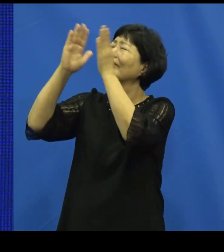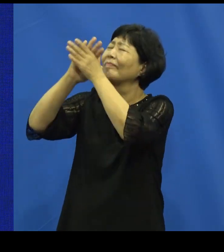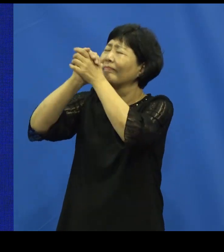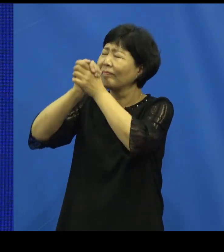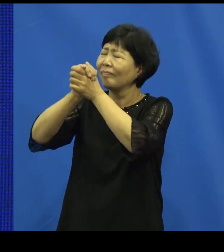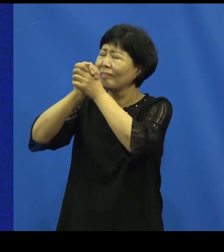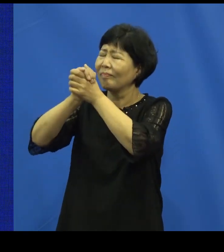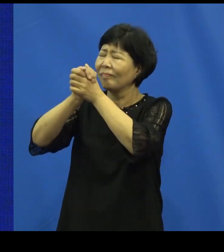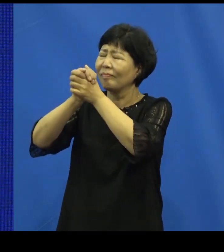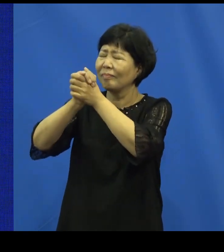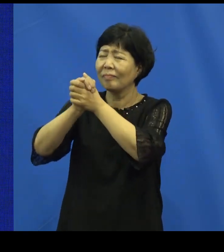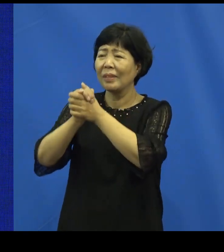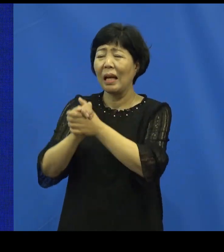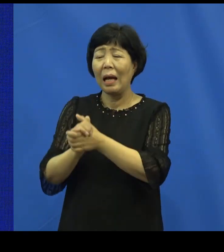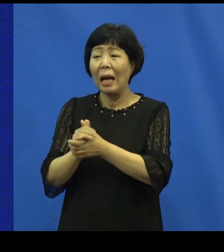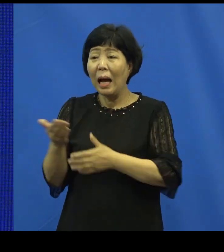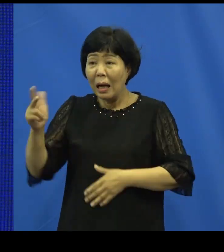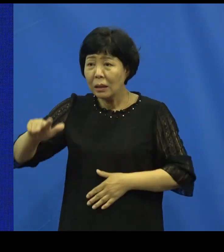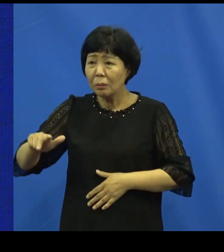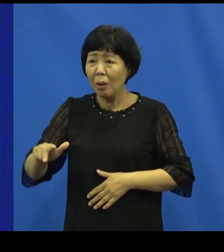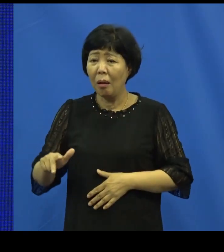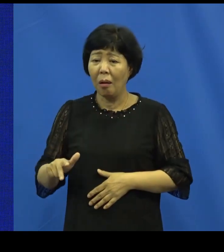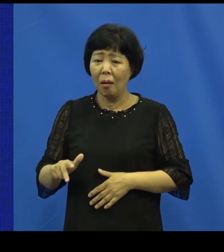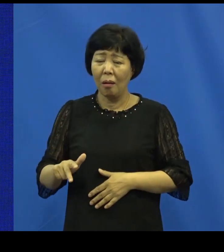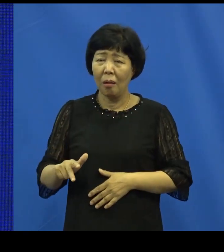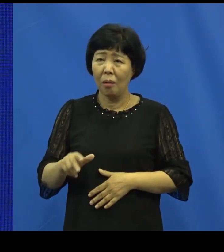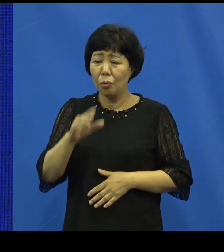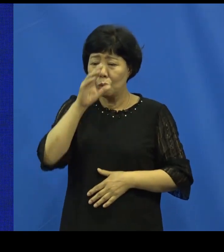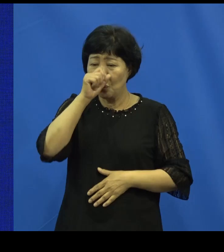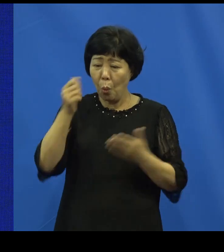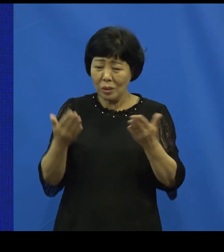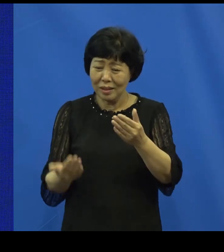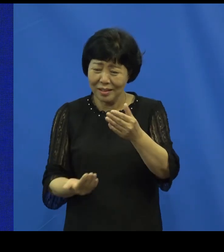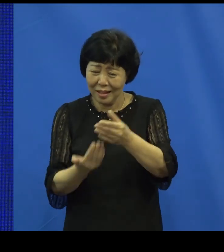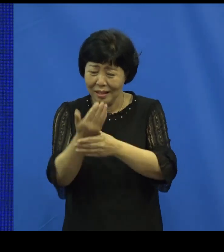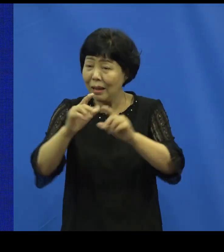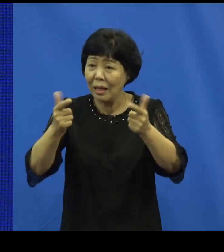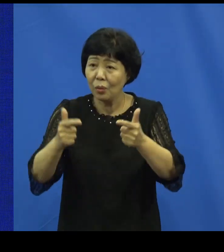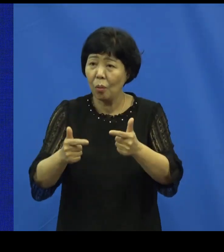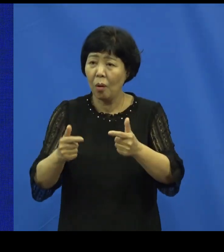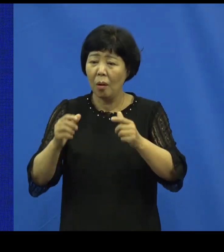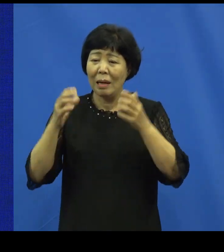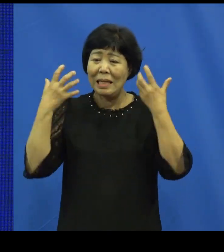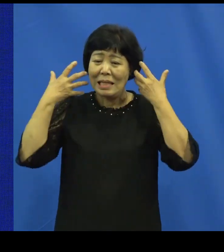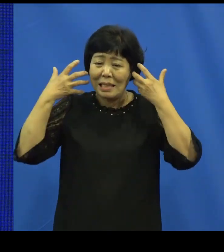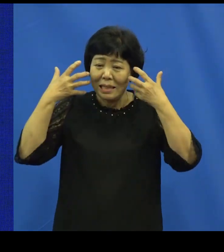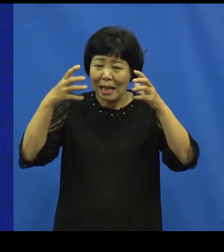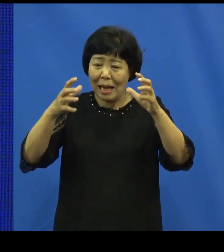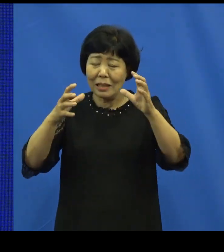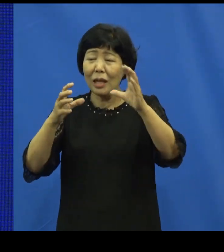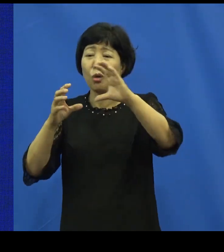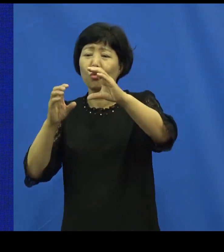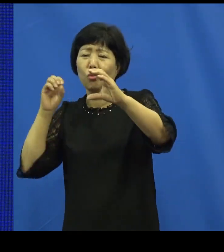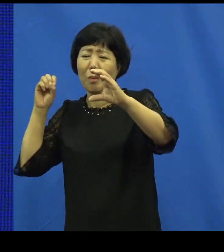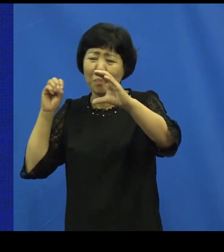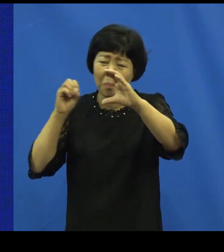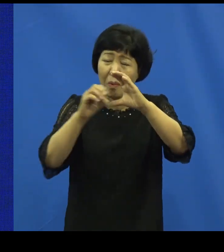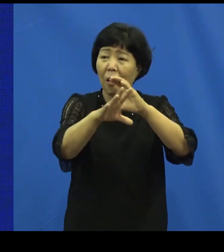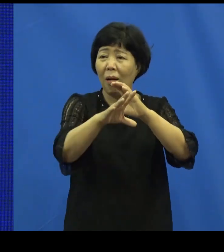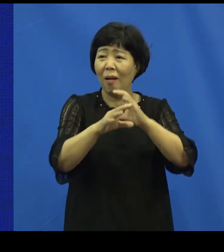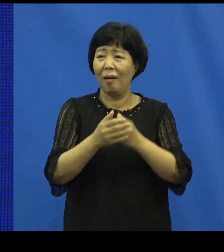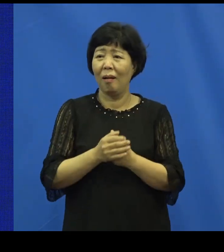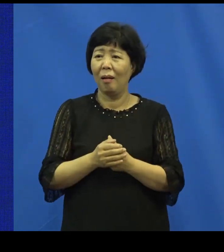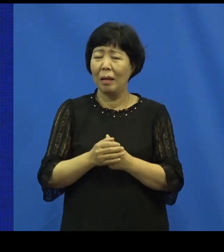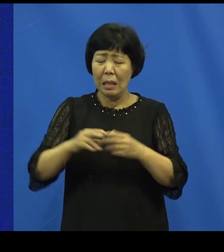일이 일어나야 하는데 결국은 사자굴 속에 던져지잖아요. 최악이에요. 여러분, 믿음을 지켰는데 상황은 더 악화돼.